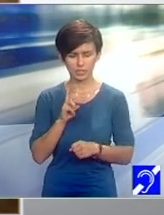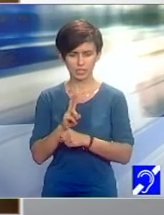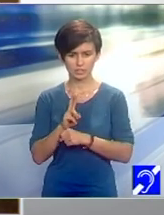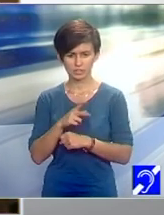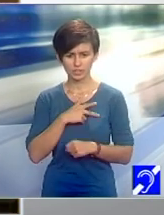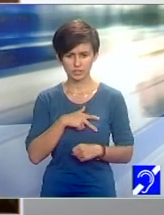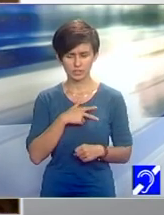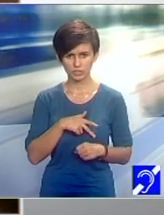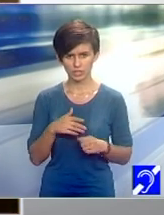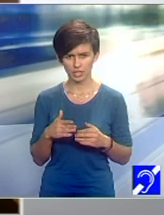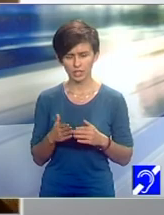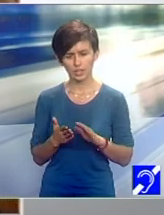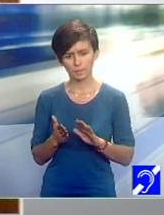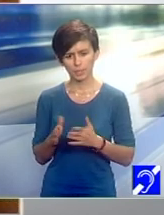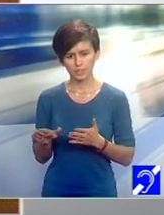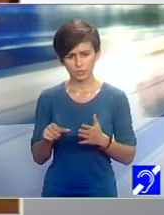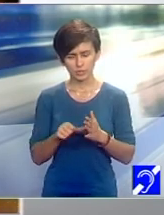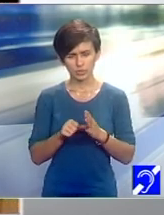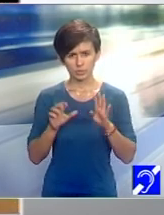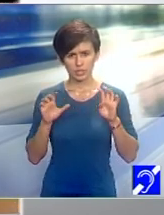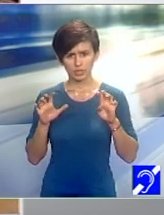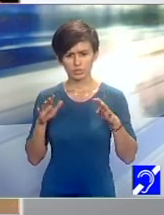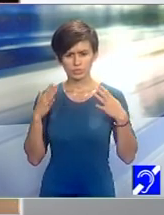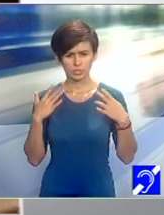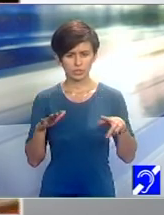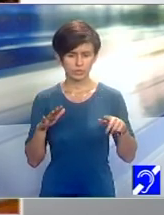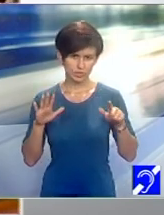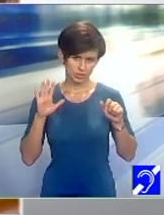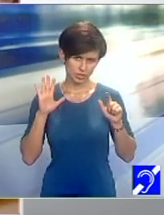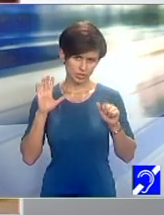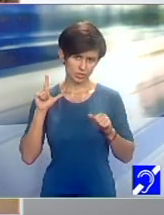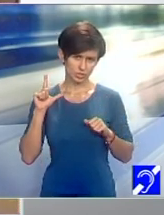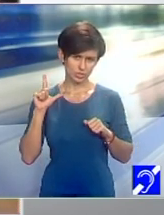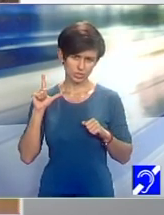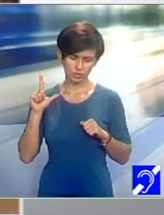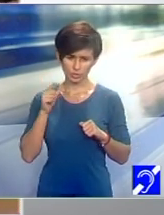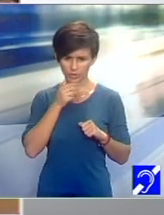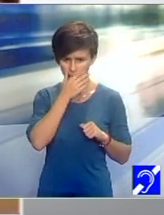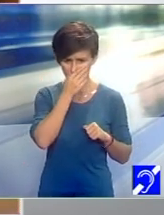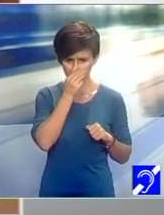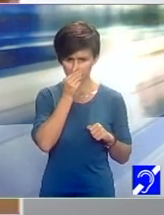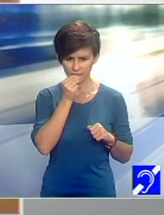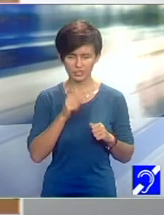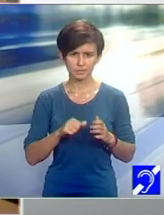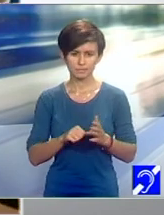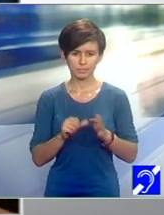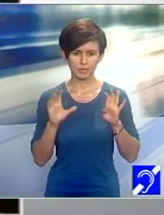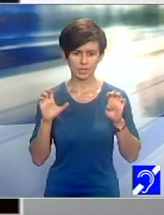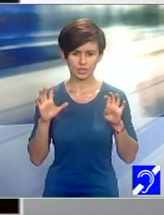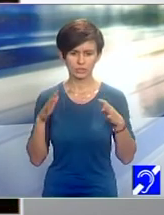a debutat în 1992, iar în 1990, aveți dreptate, a